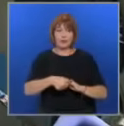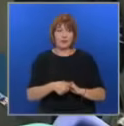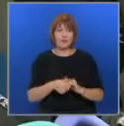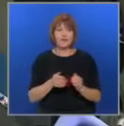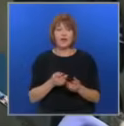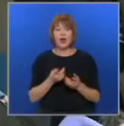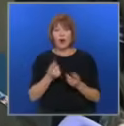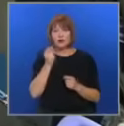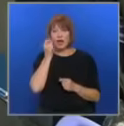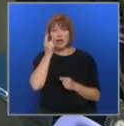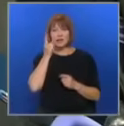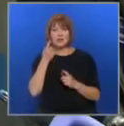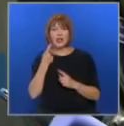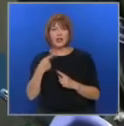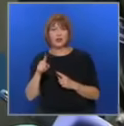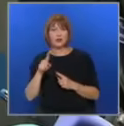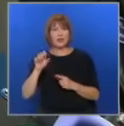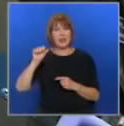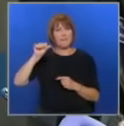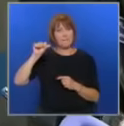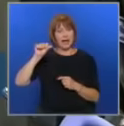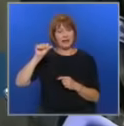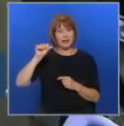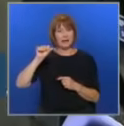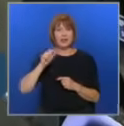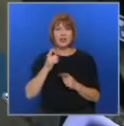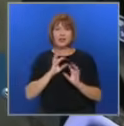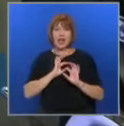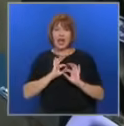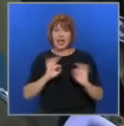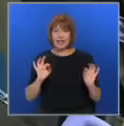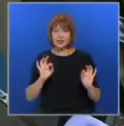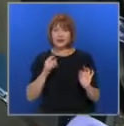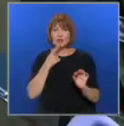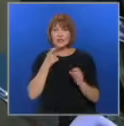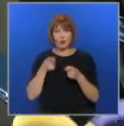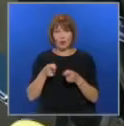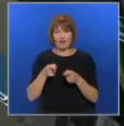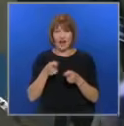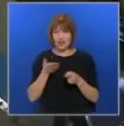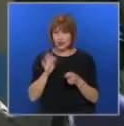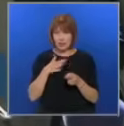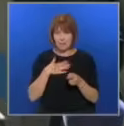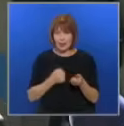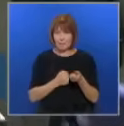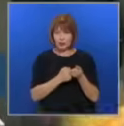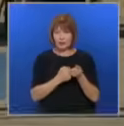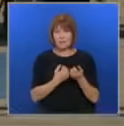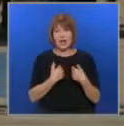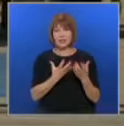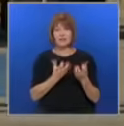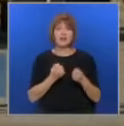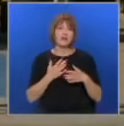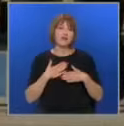на другите парламентарно представени партии ще бъдат ясен знак за това дали има такава подкрепа и съответно аз да взема своето